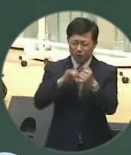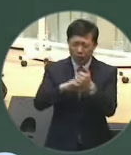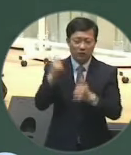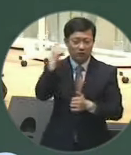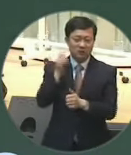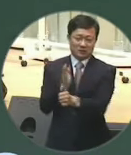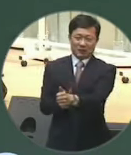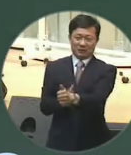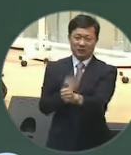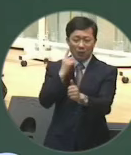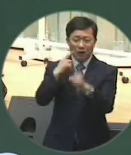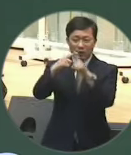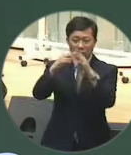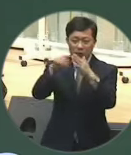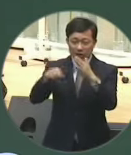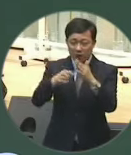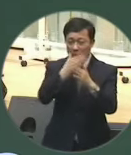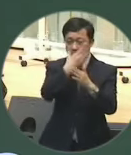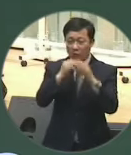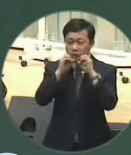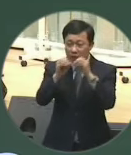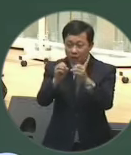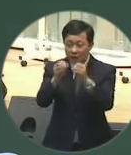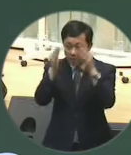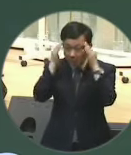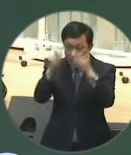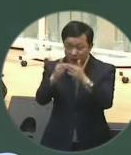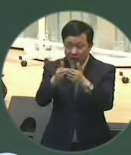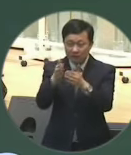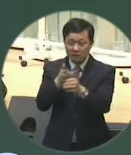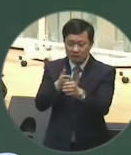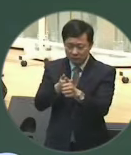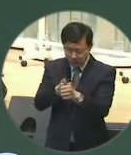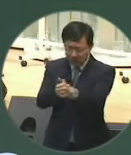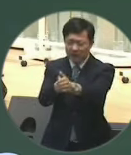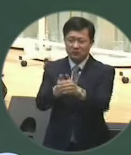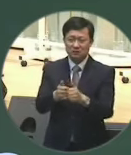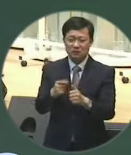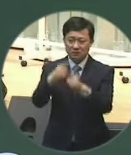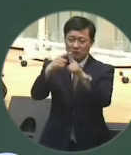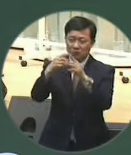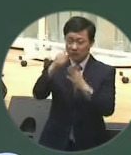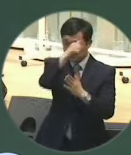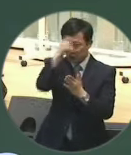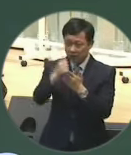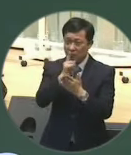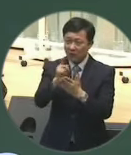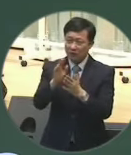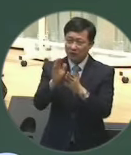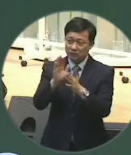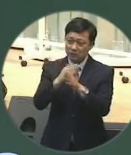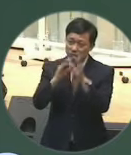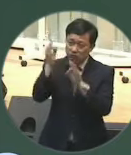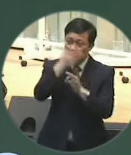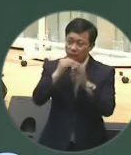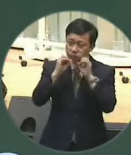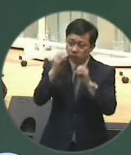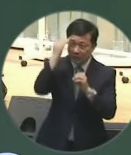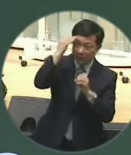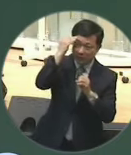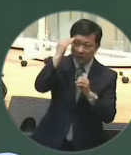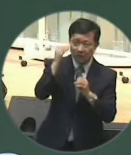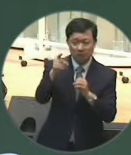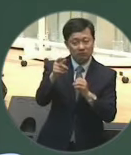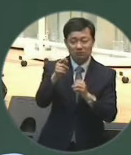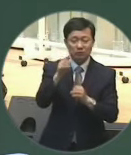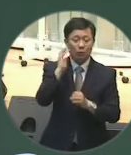교회에서 옳은 말 하는 게 아닙니다. 교회가 도움되는 말 하세요. And I don't know if people really understand what I'm saying right now, but if you're a church